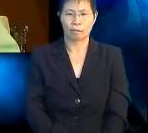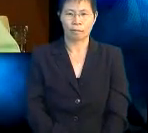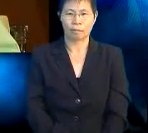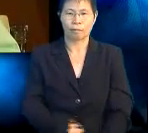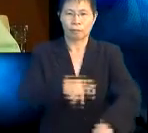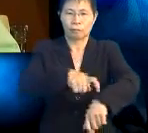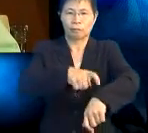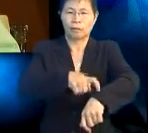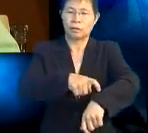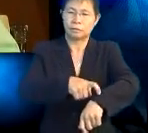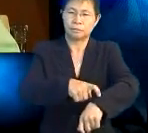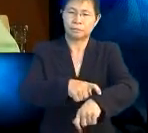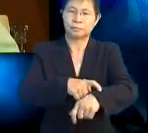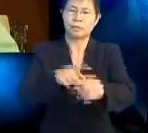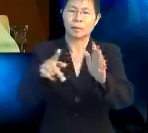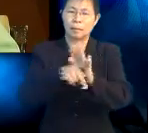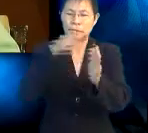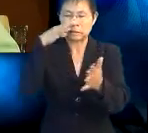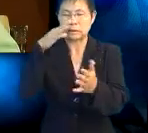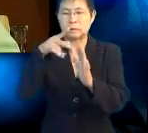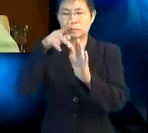Ketika penjahat-penjahat itu sedang tidur?